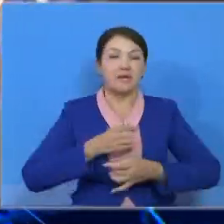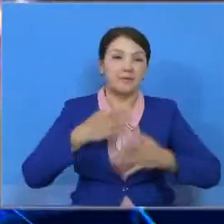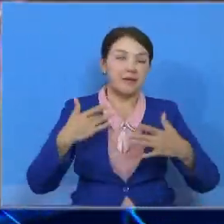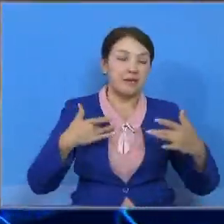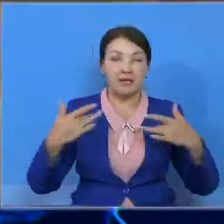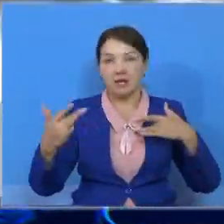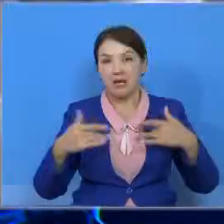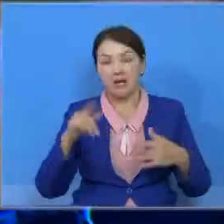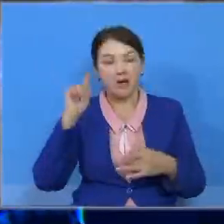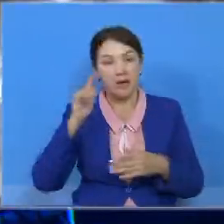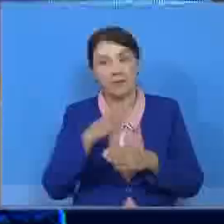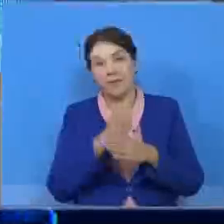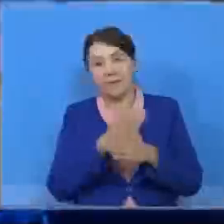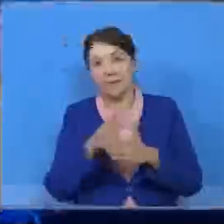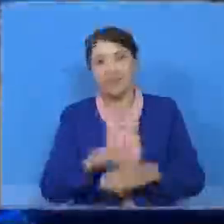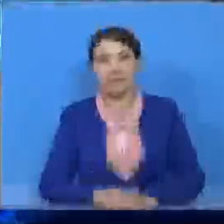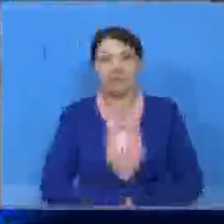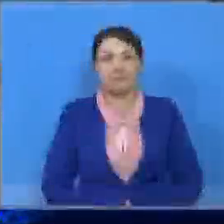концерт халықтың ықыласына бөленді.